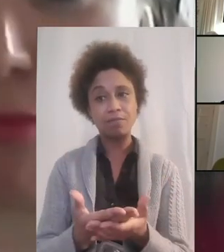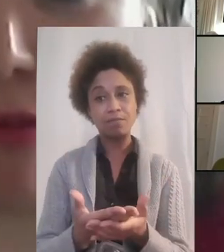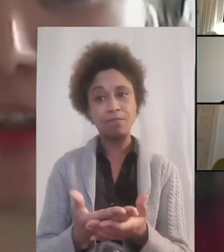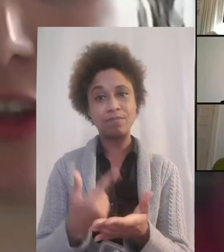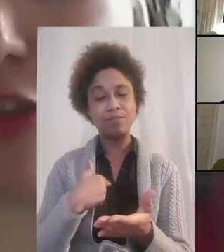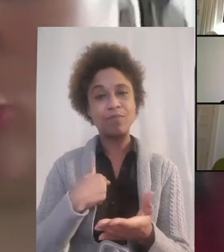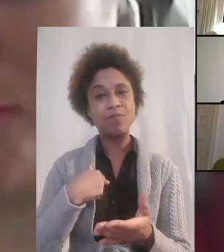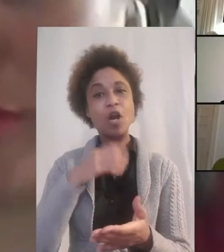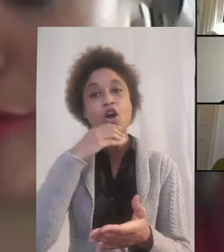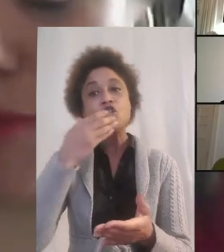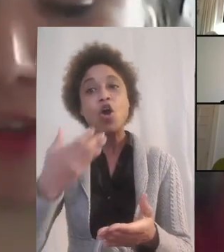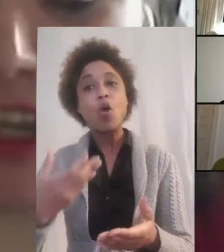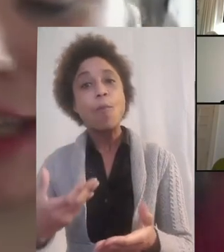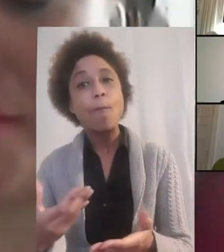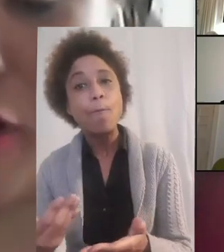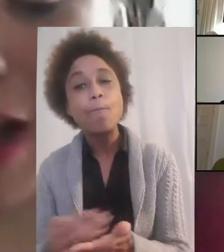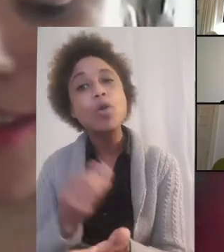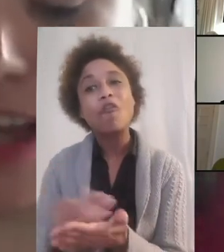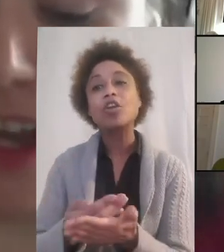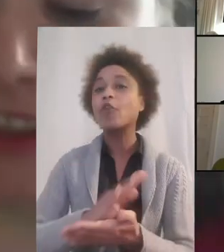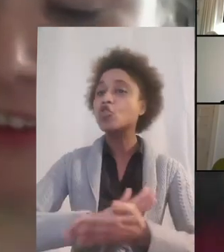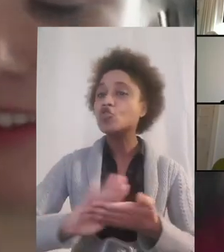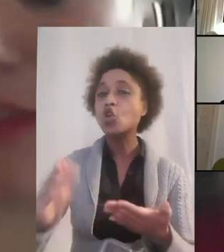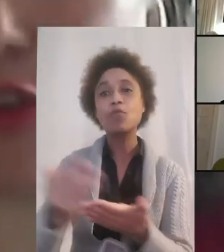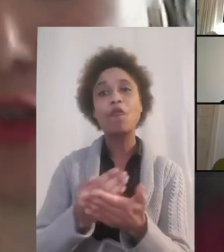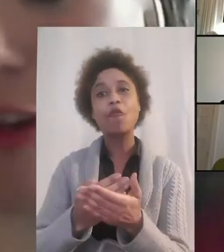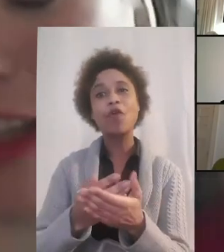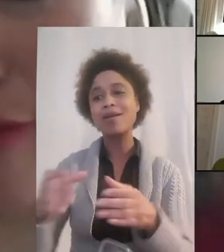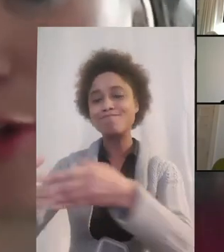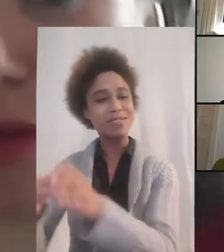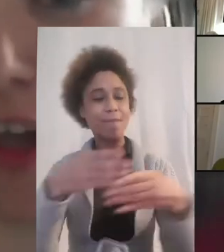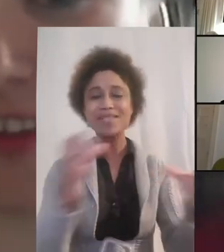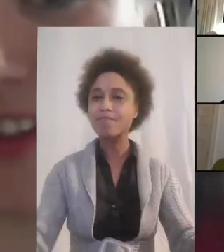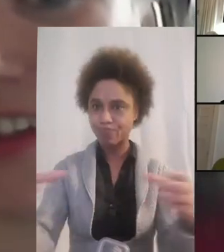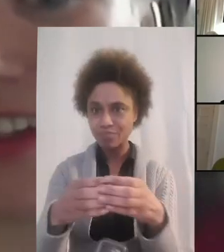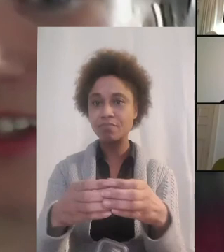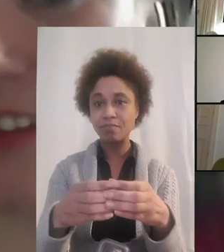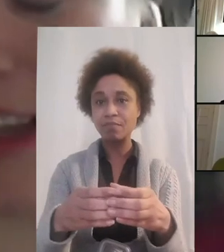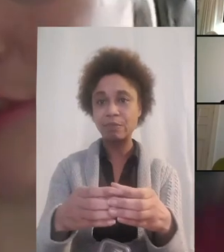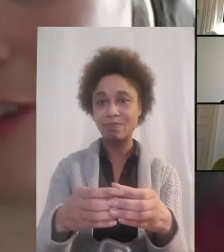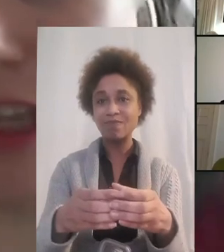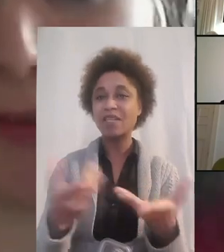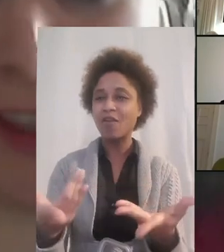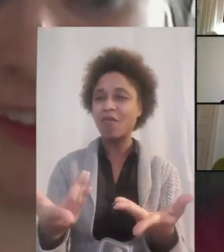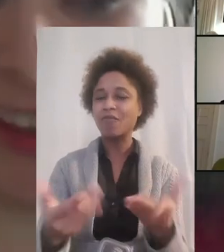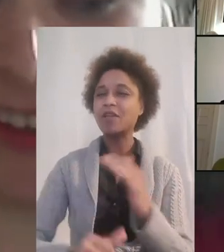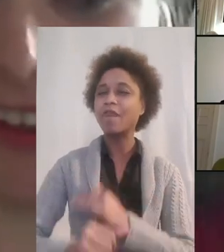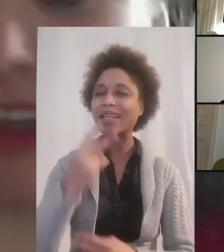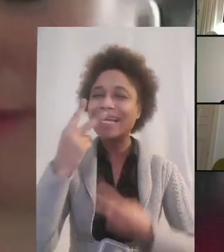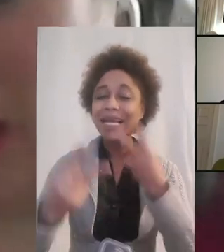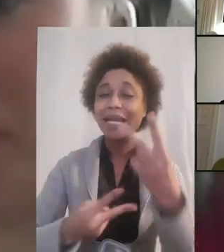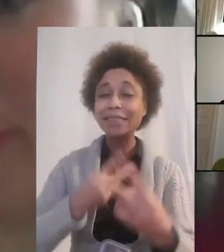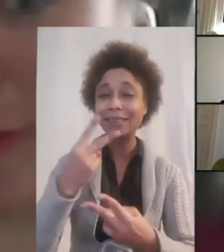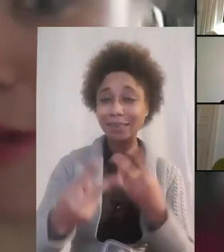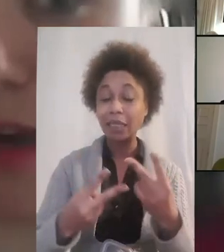de profit als de non-profit partijen bij elkaar te halen, dat heeft ons gewoon heel veel gebracht. En dat heeft gewoon heel veel inzichten